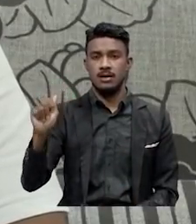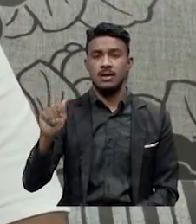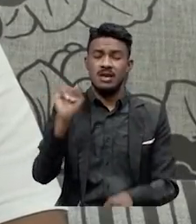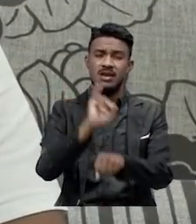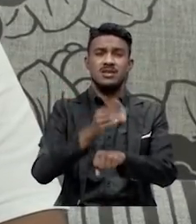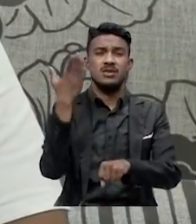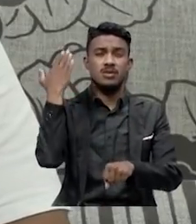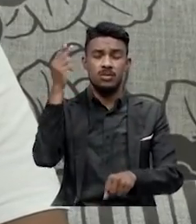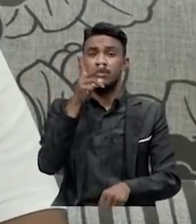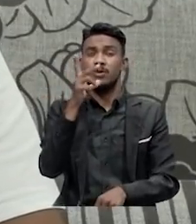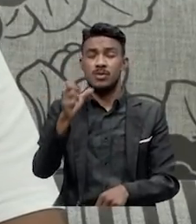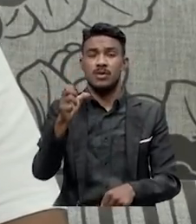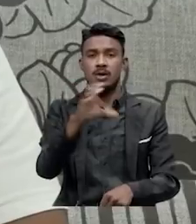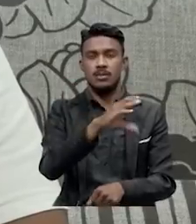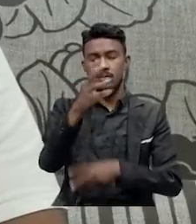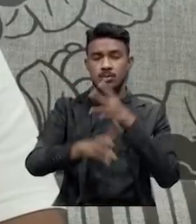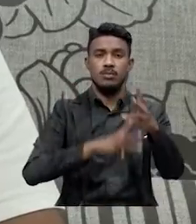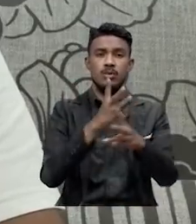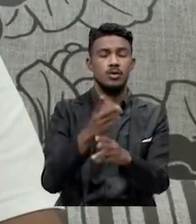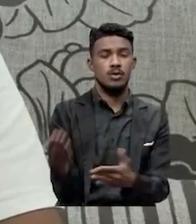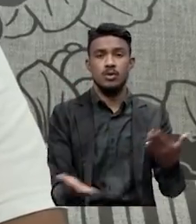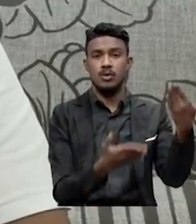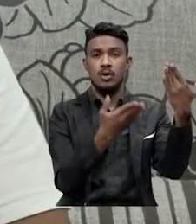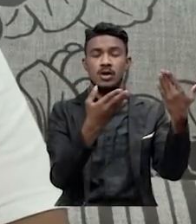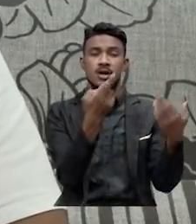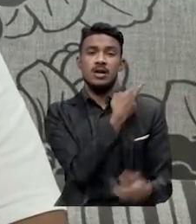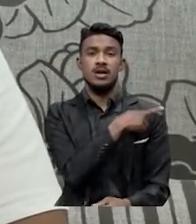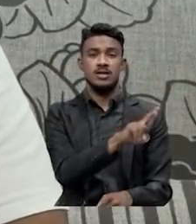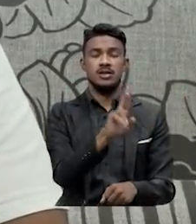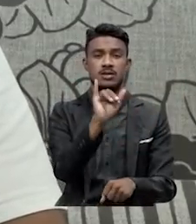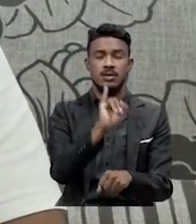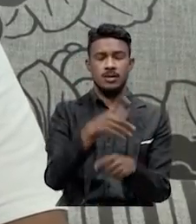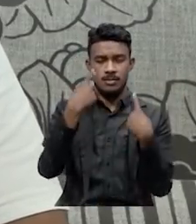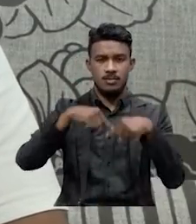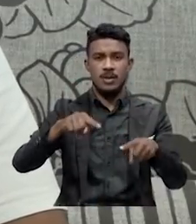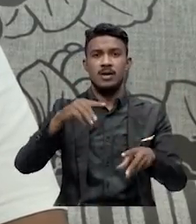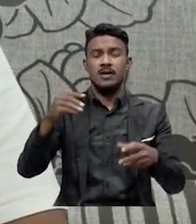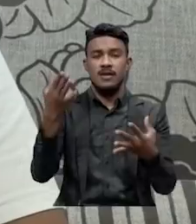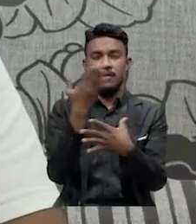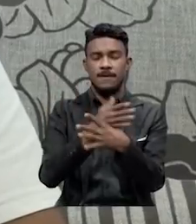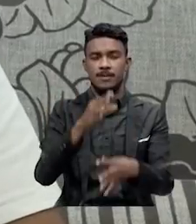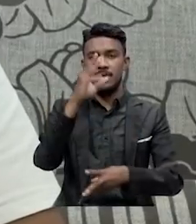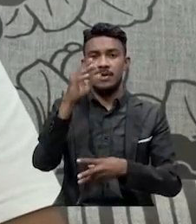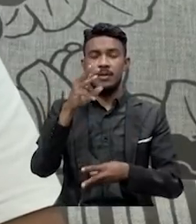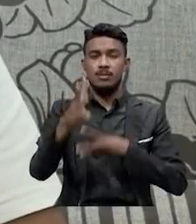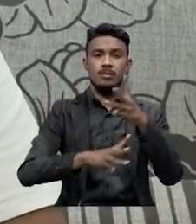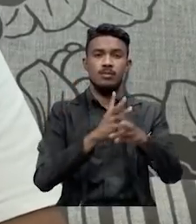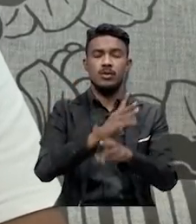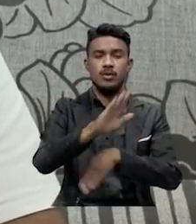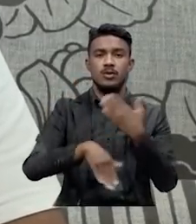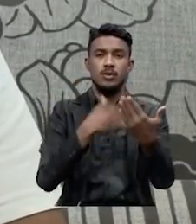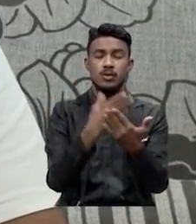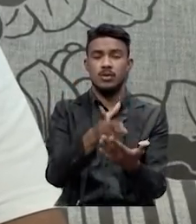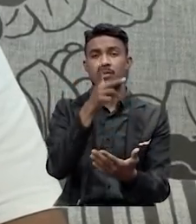Portugal, influensia yang mundur tambah lori religion katolika ni, Espanya ba mundur tama. Seng Espanya ho Portugal ni niya